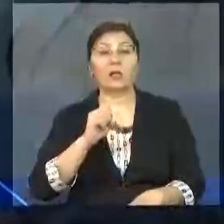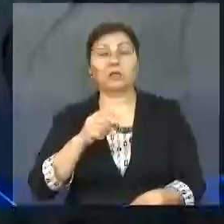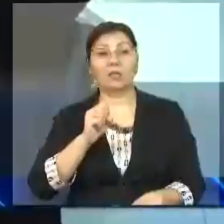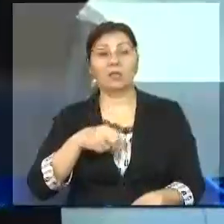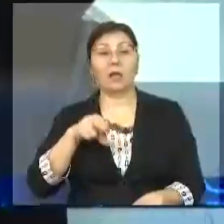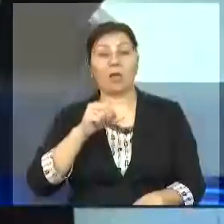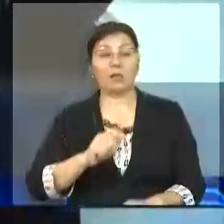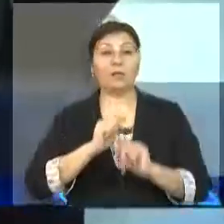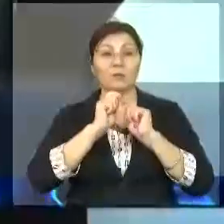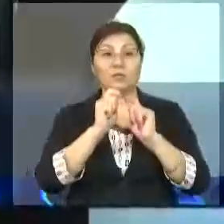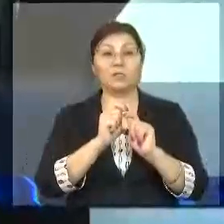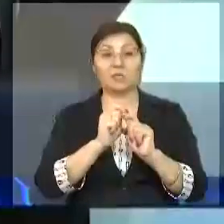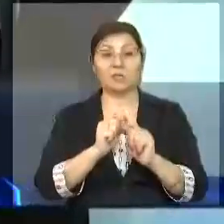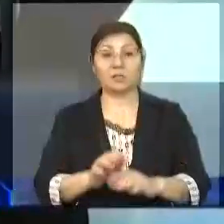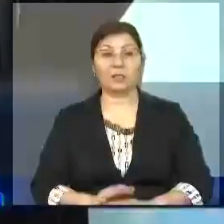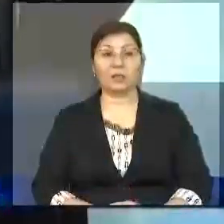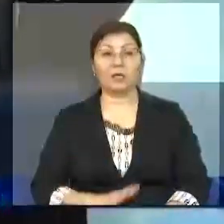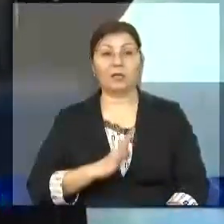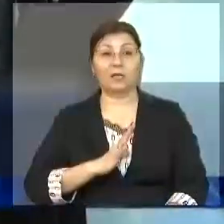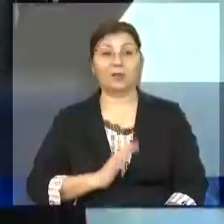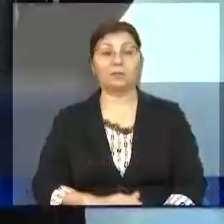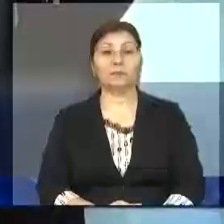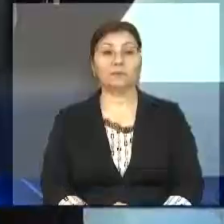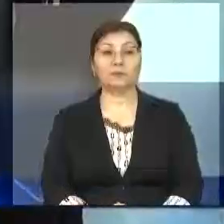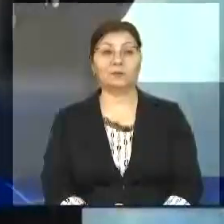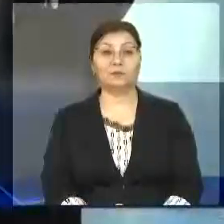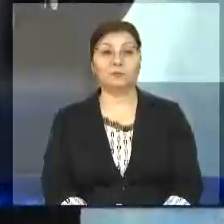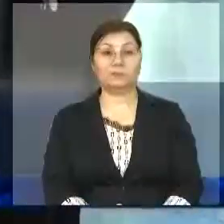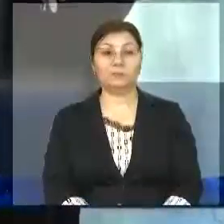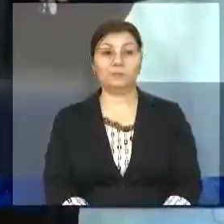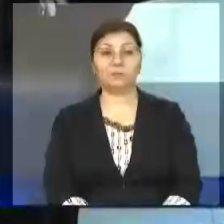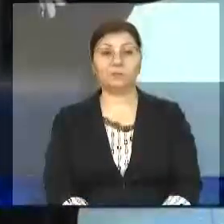сыйлығын алды. Гүлдана Абайқызы, Тоғжан Әлімжан, Арман Досмағамбетов, Ақтөбе телеарнасы.